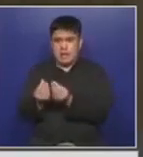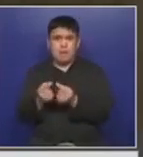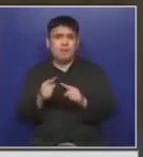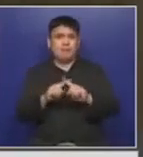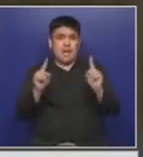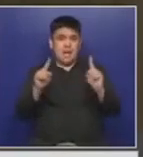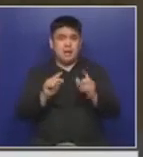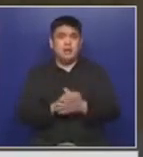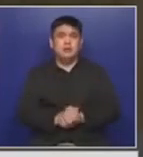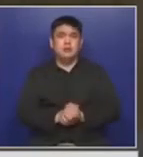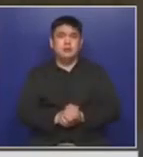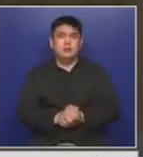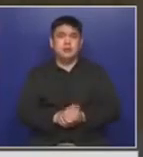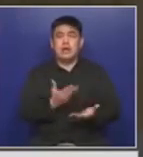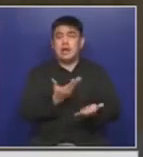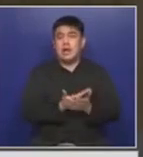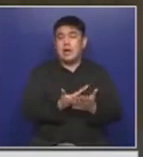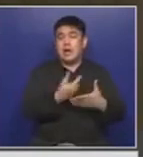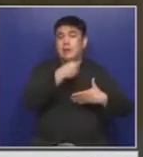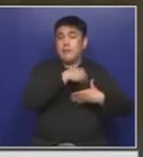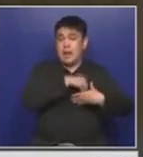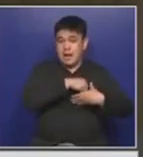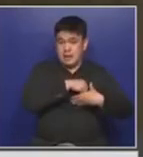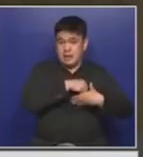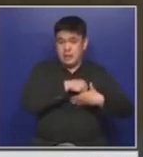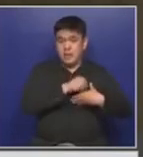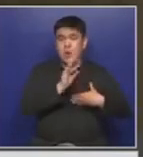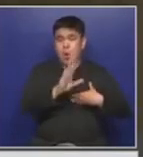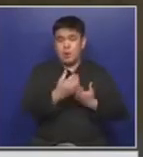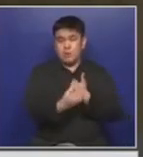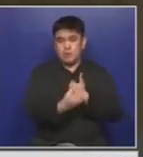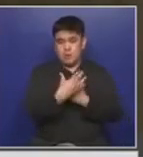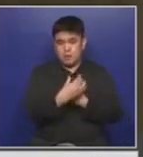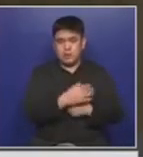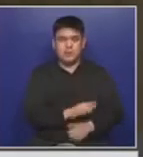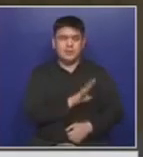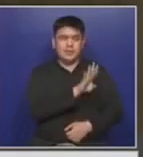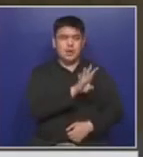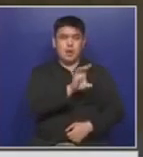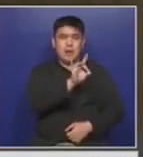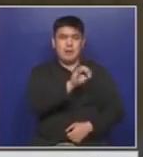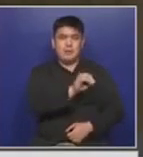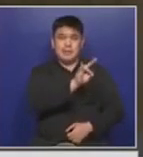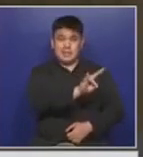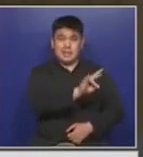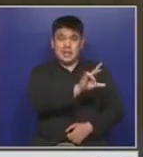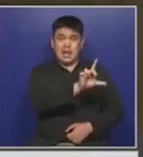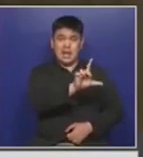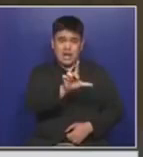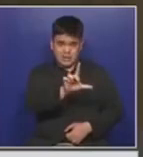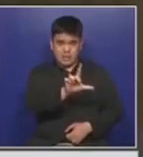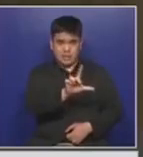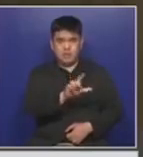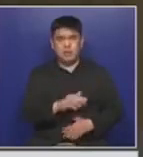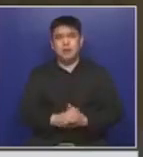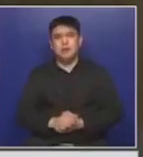ตัวเลขของงบกำไรขาดทุนที่ท่านนำเสนอเนี่ย487ล้านบาทนะครับ